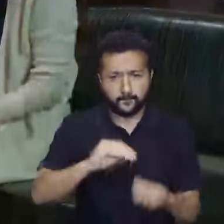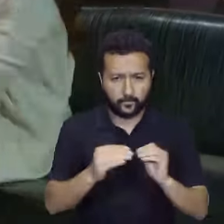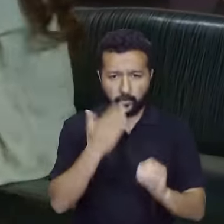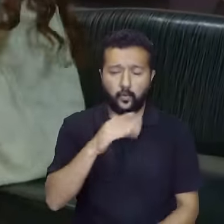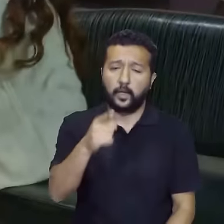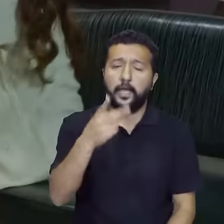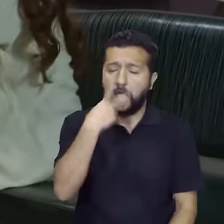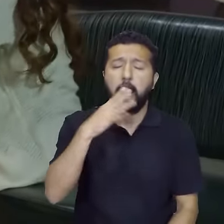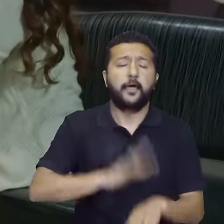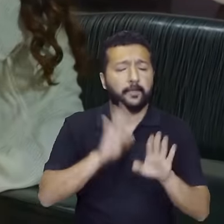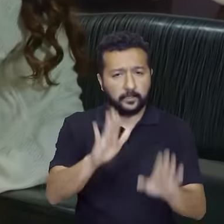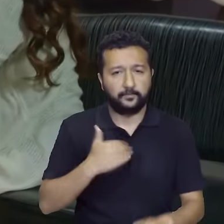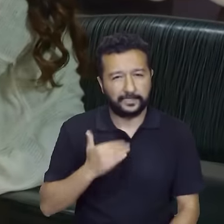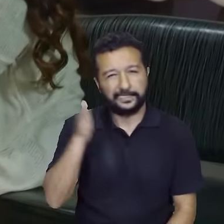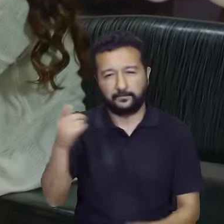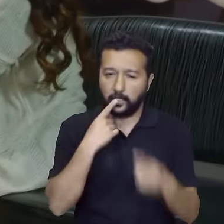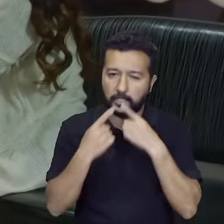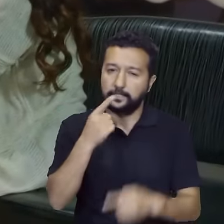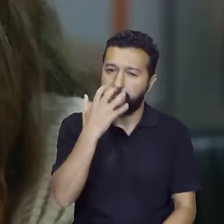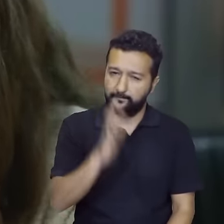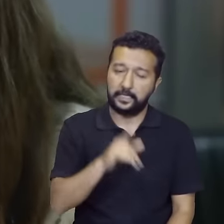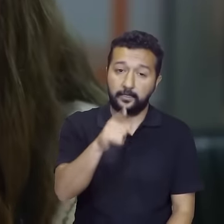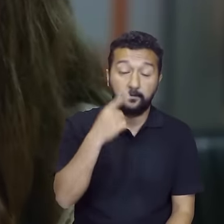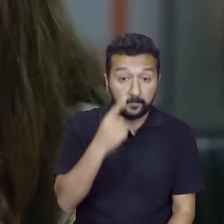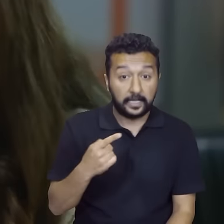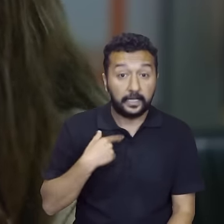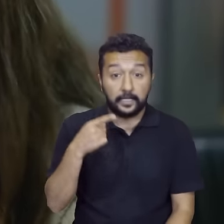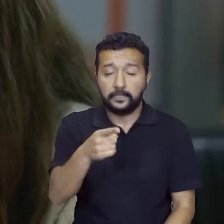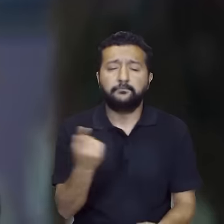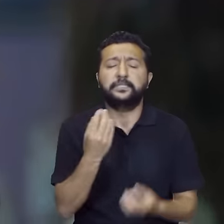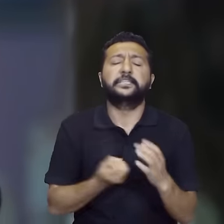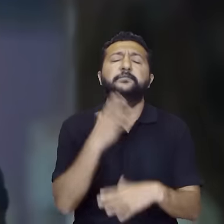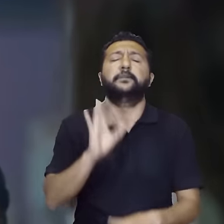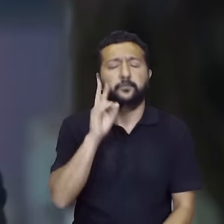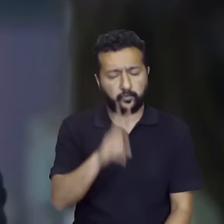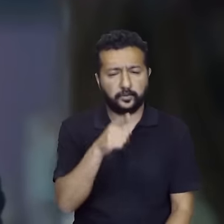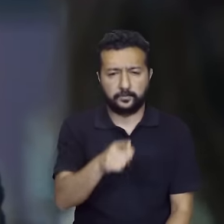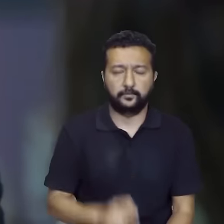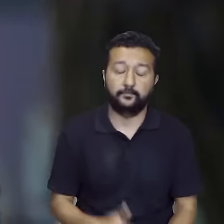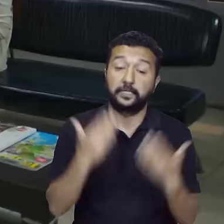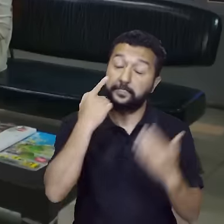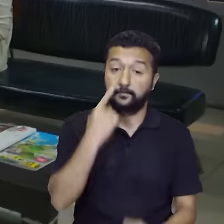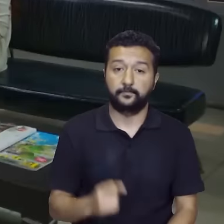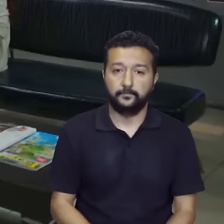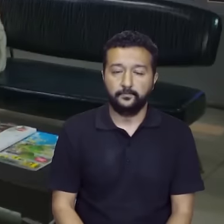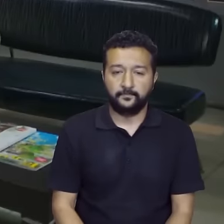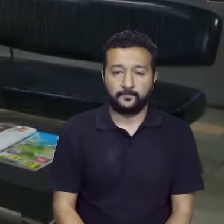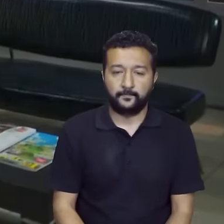yok o zaman. Hadi ağlama artık. Ben gidip konuşayım, sen bekle burada. Bak bence altından hiçbir şey çıkmayacak, göreceksin. İnşallah.